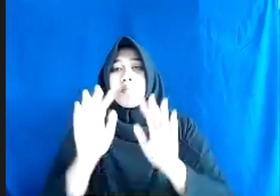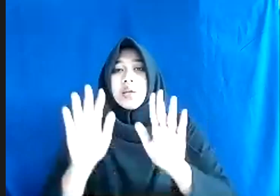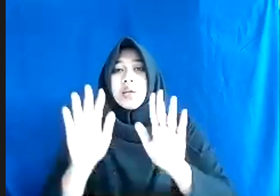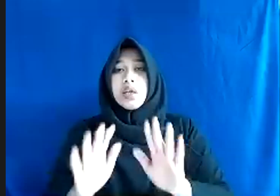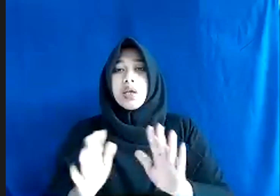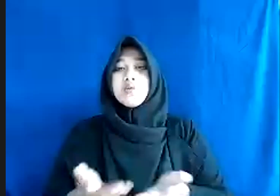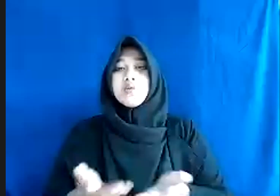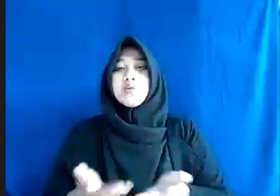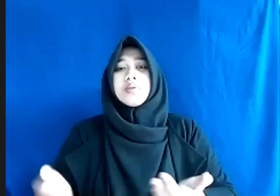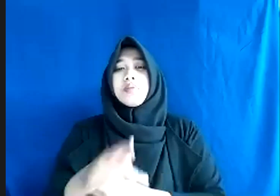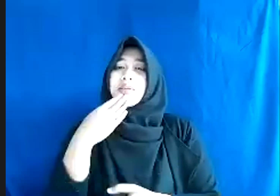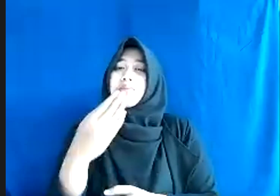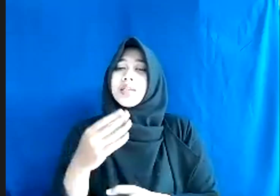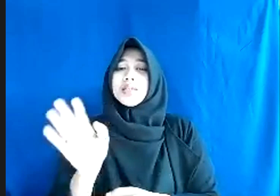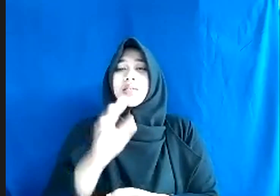lupa